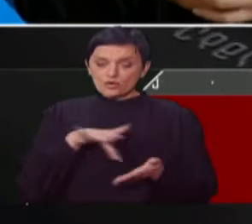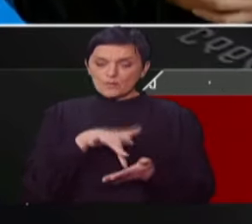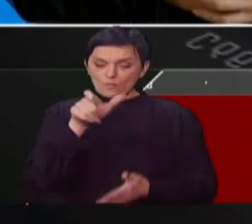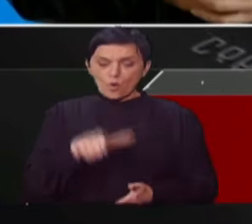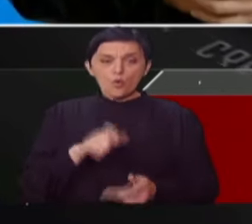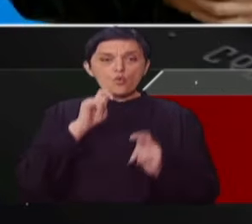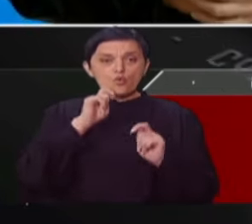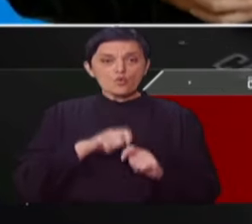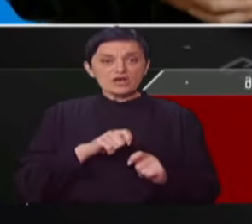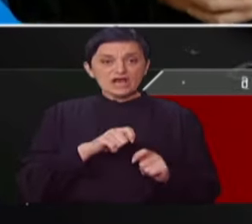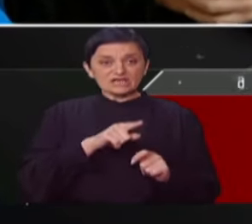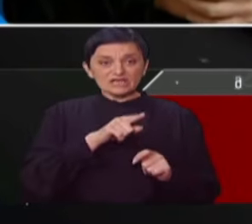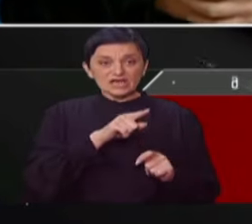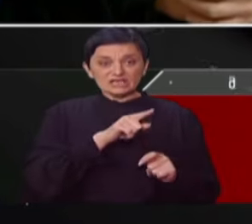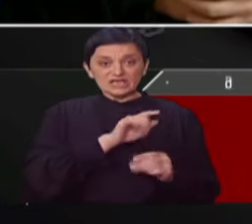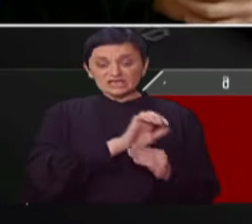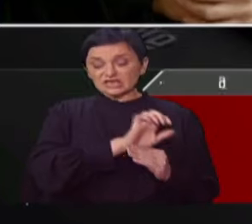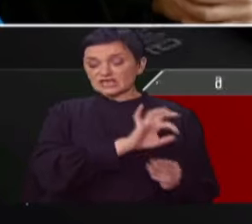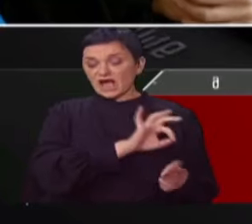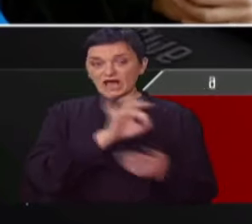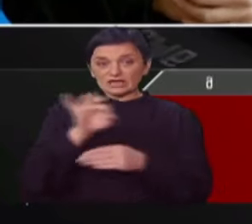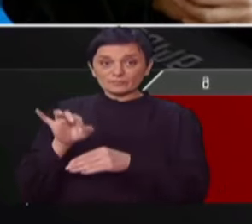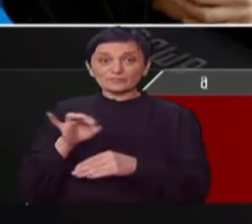და უკრაინისთვის გადაცემა. ამას ბუნებრივია